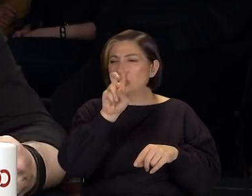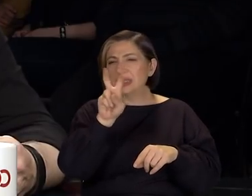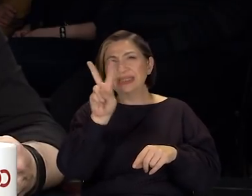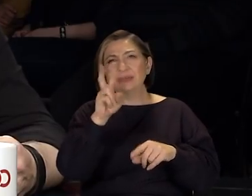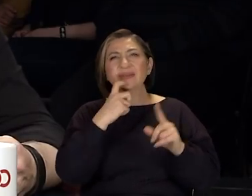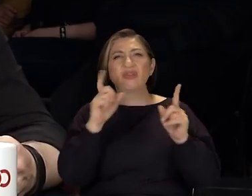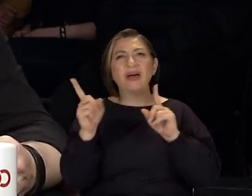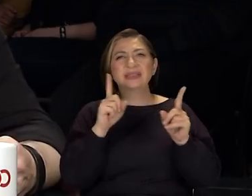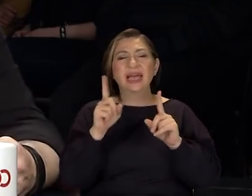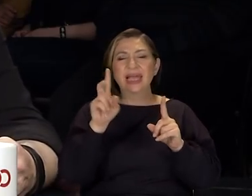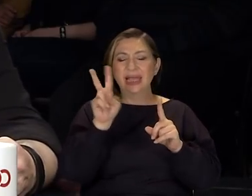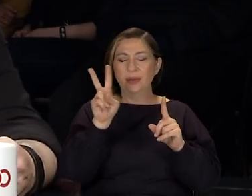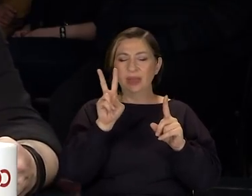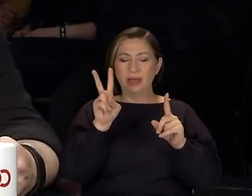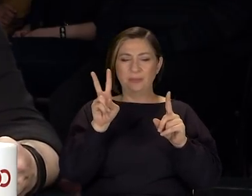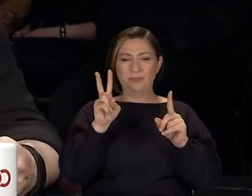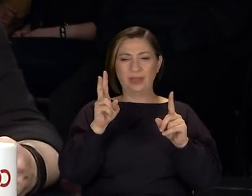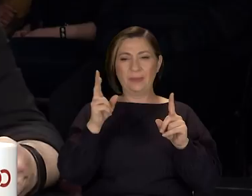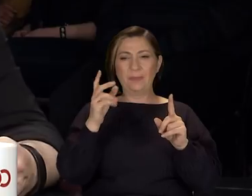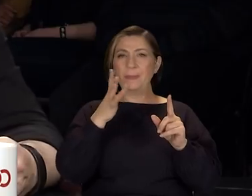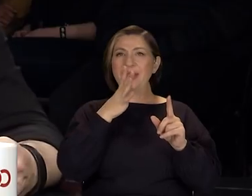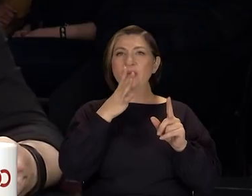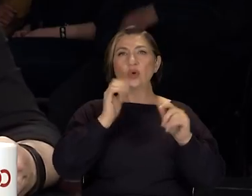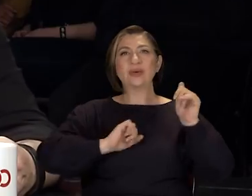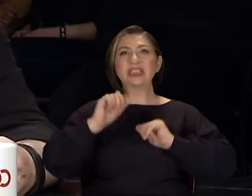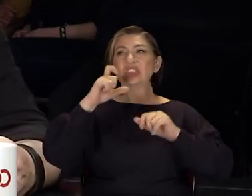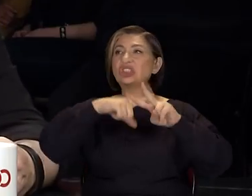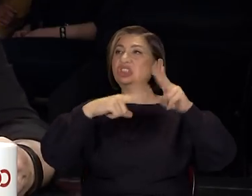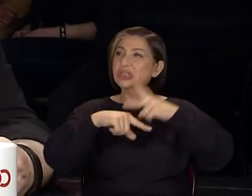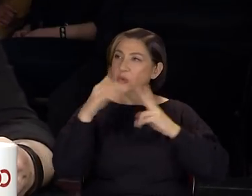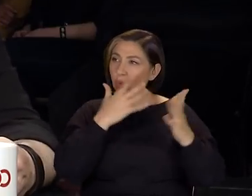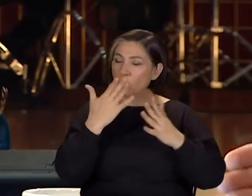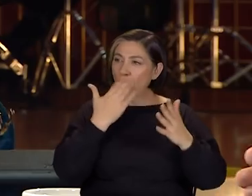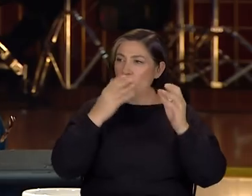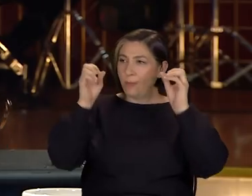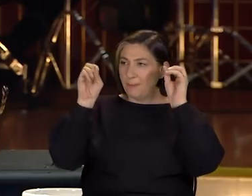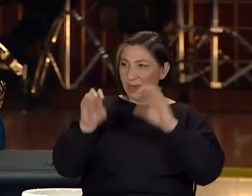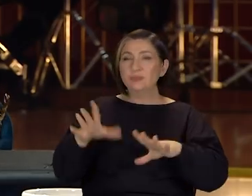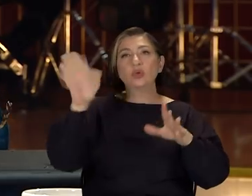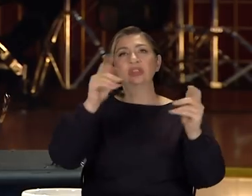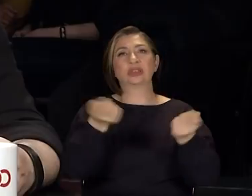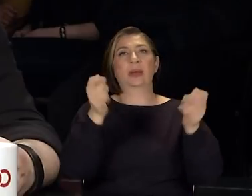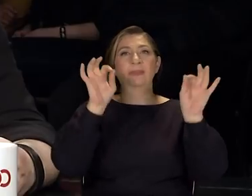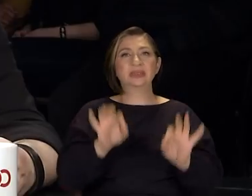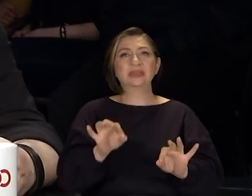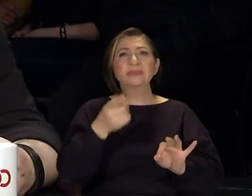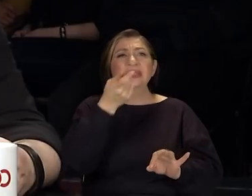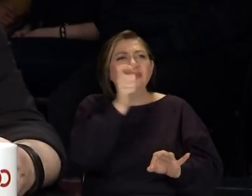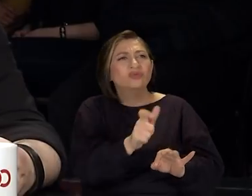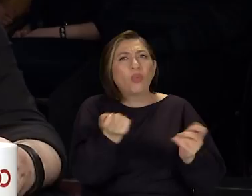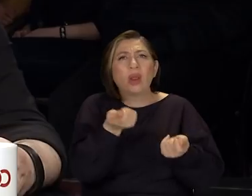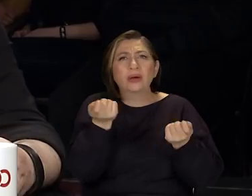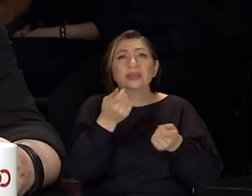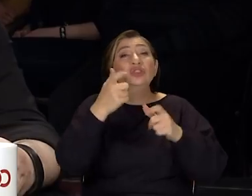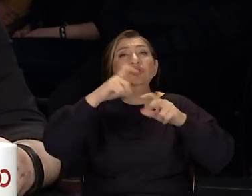yaşlarımda. Sonrasında 20'de işte Bilgi Üniversitesi'nde caz okudum. Sonra okulu bıraktım. Bıraktıktan sonra çalışmaya başladım eleman olarak. Niye gidip